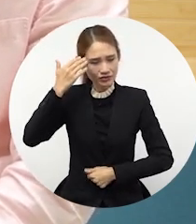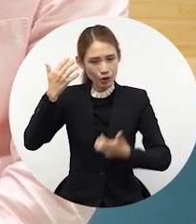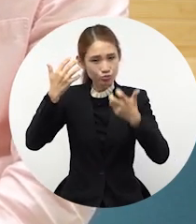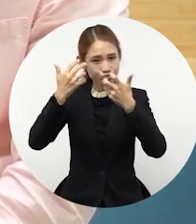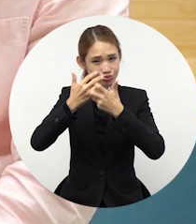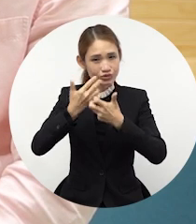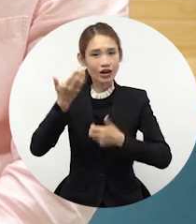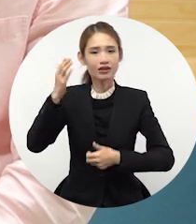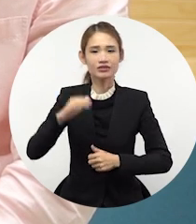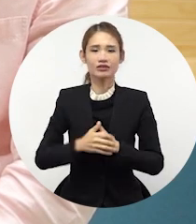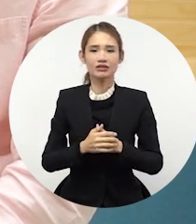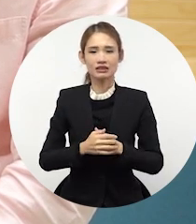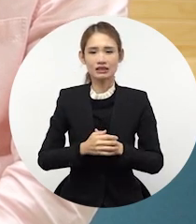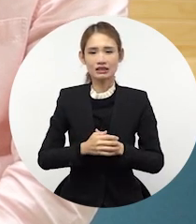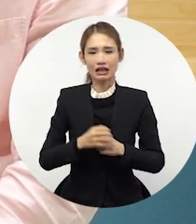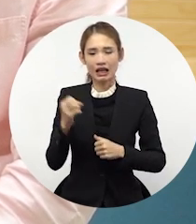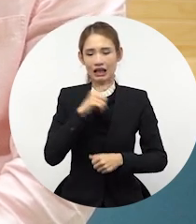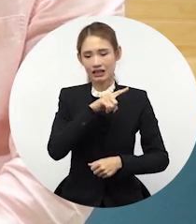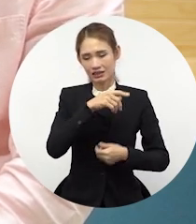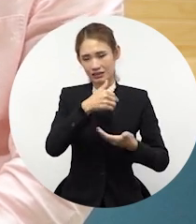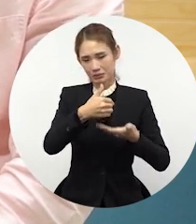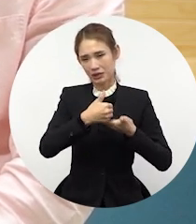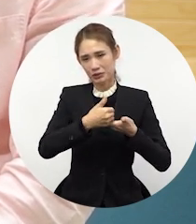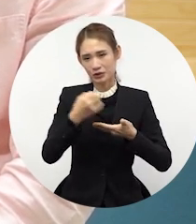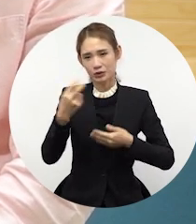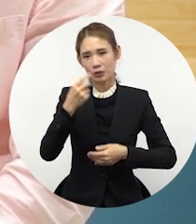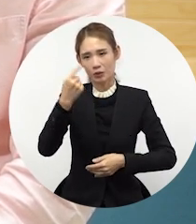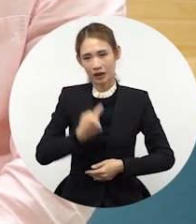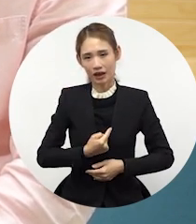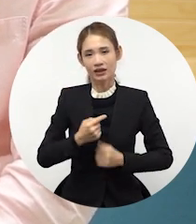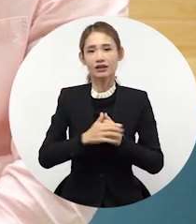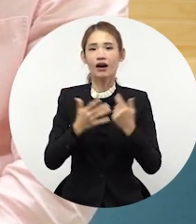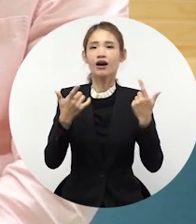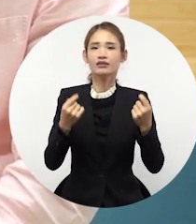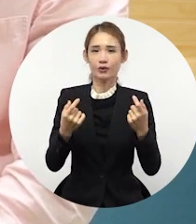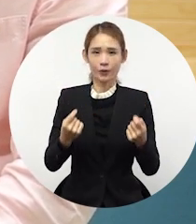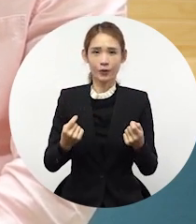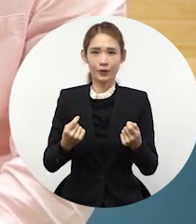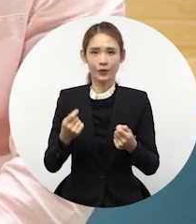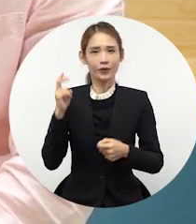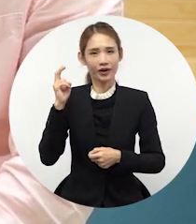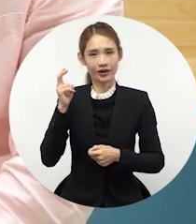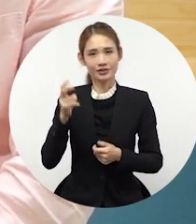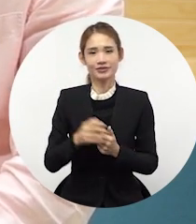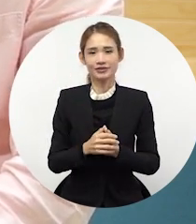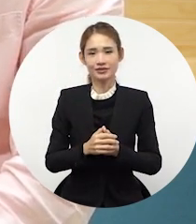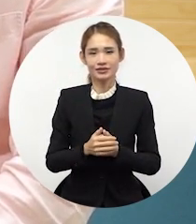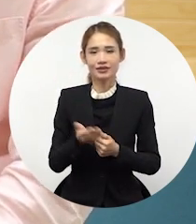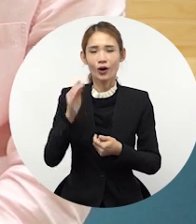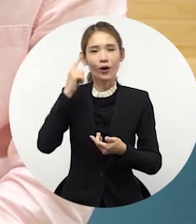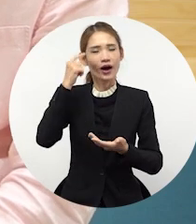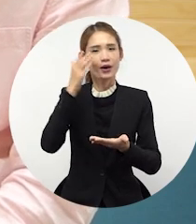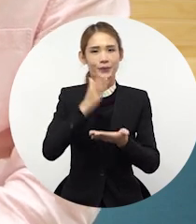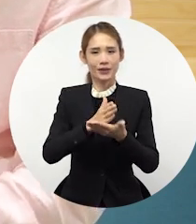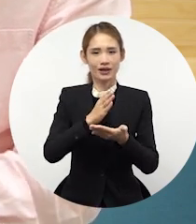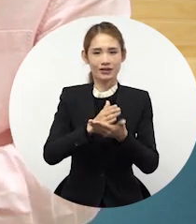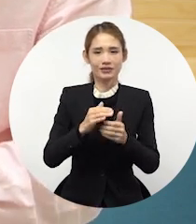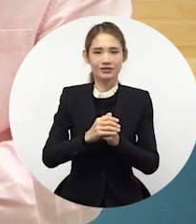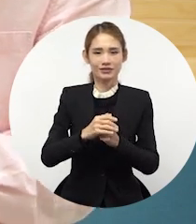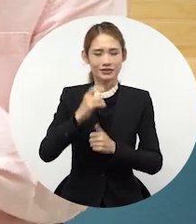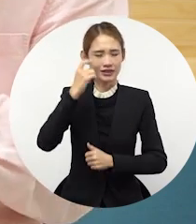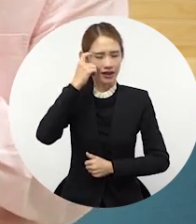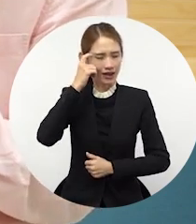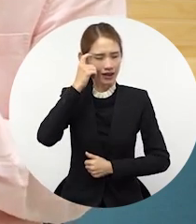지식적으로 안다고 해도 또 그냥 왔네, 민원인 또 왔네, 힘들겠네라고 생각하며 힘들겠네 이럴 무표정으로 수 있을 것 민원인을 같아요. 대하는 공무원의 하지만 모습.